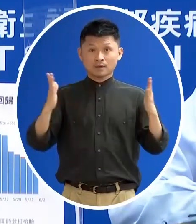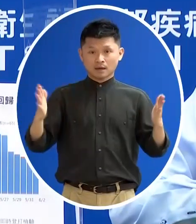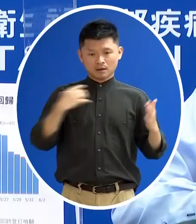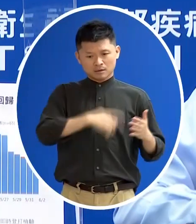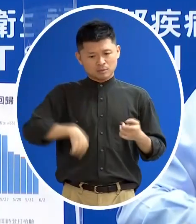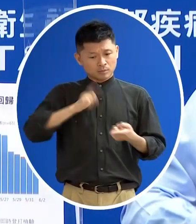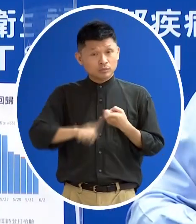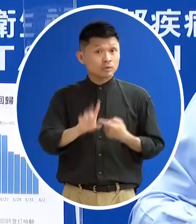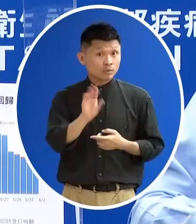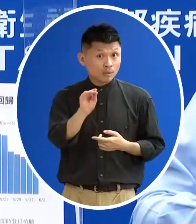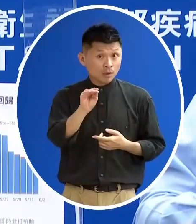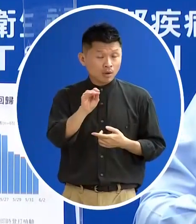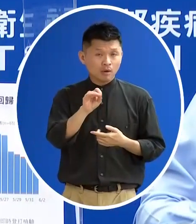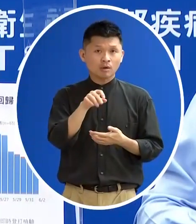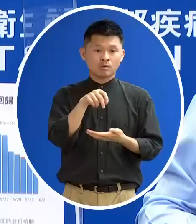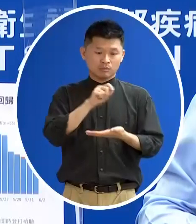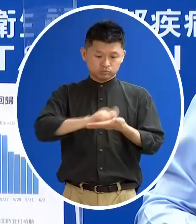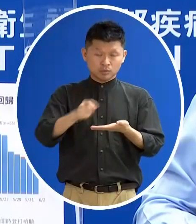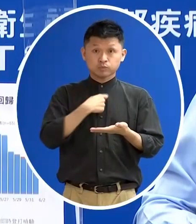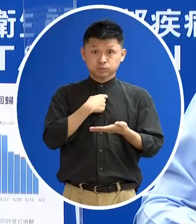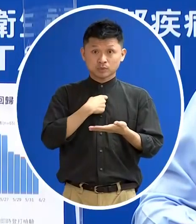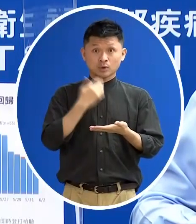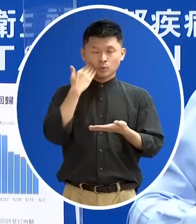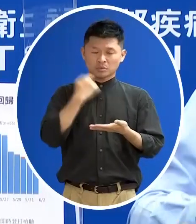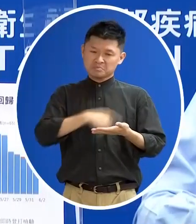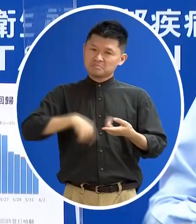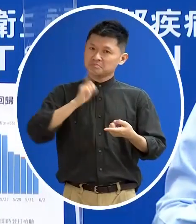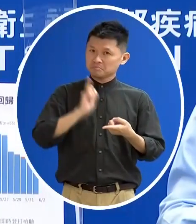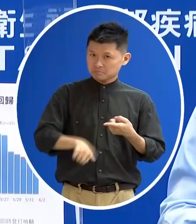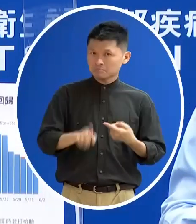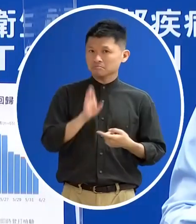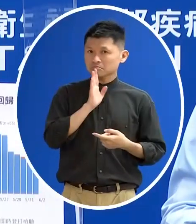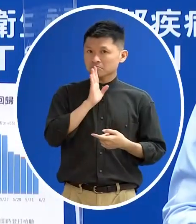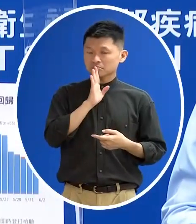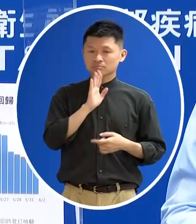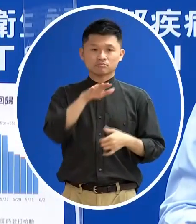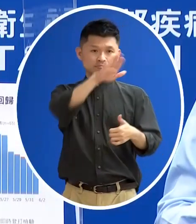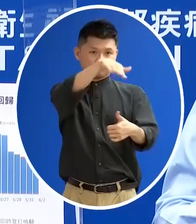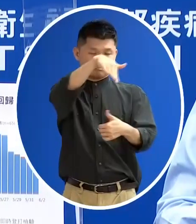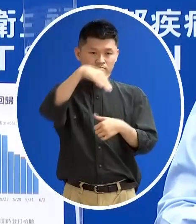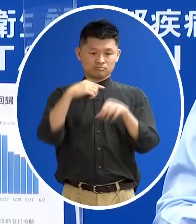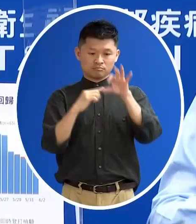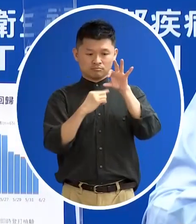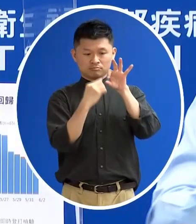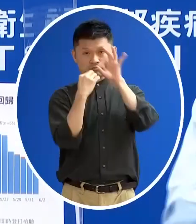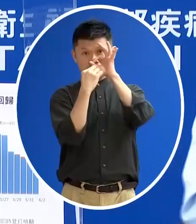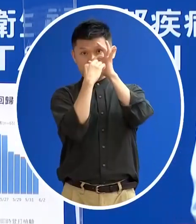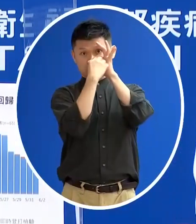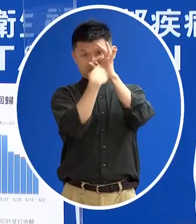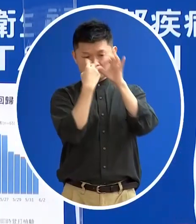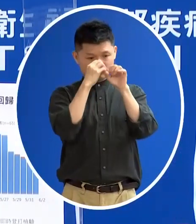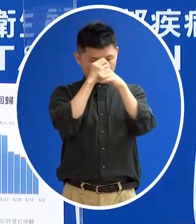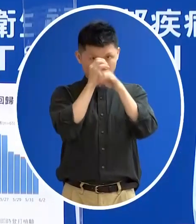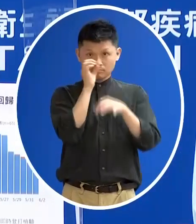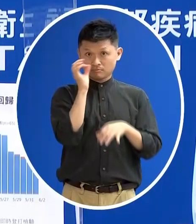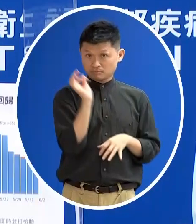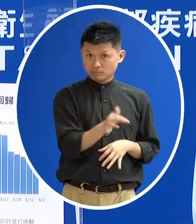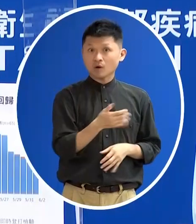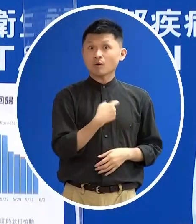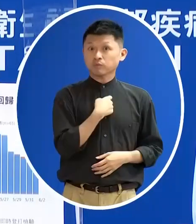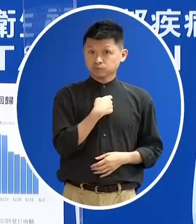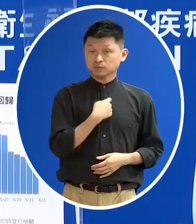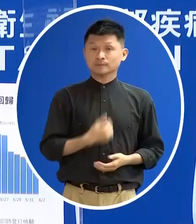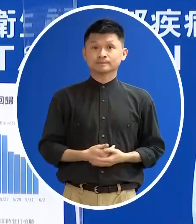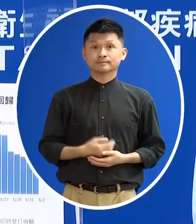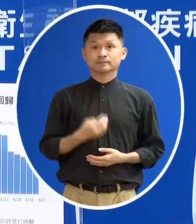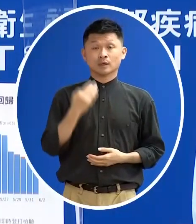症状。那如果有症状的话，那就必须要接受筛检。接受快筛了，那